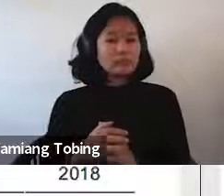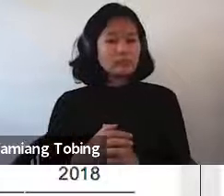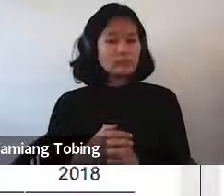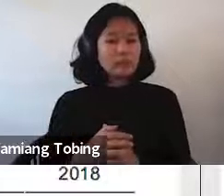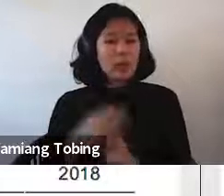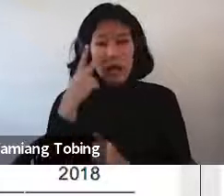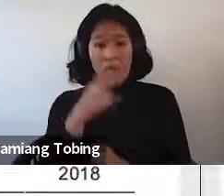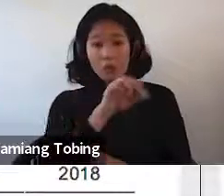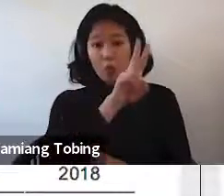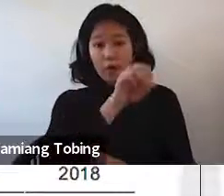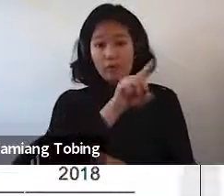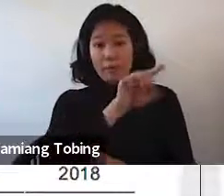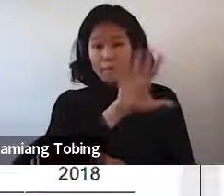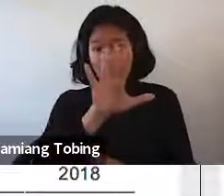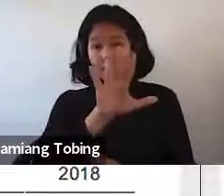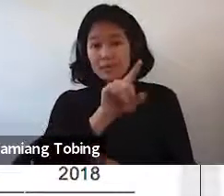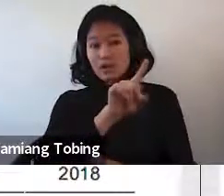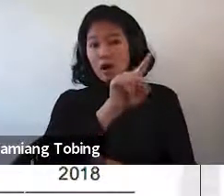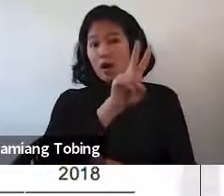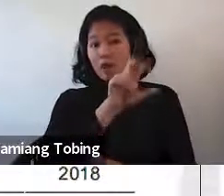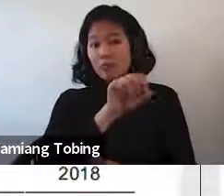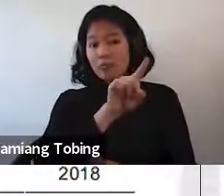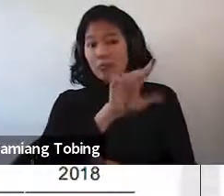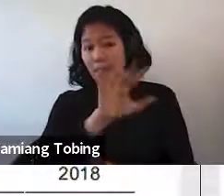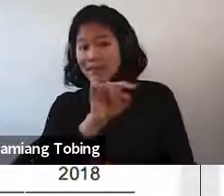tahun 2015 ya, sampai tahun